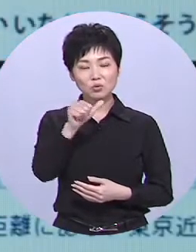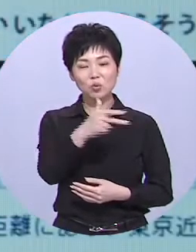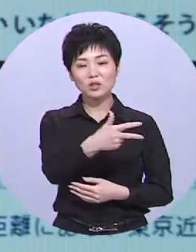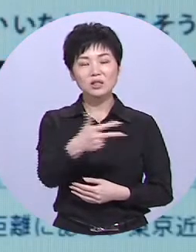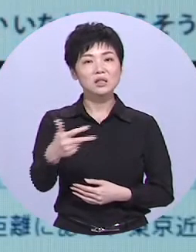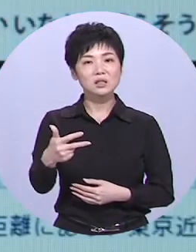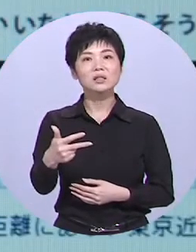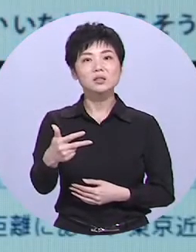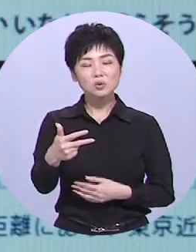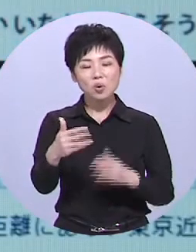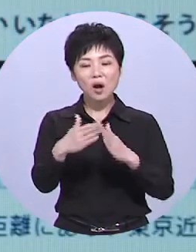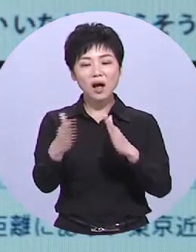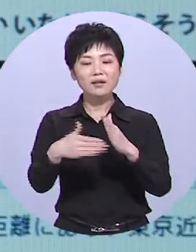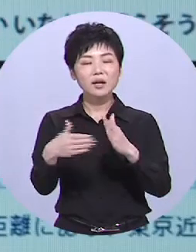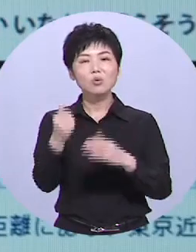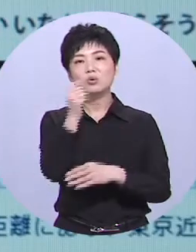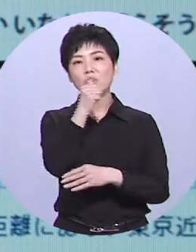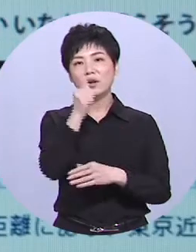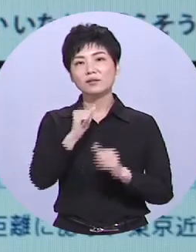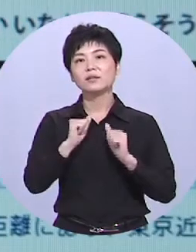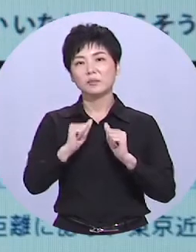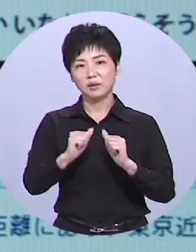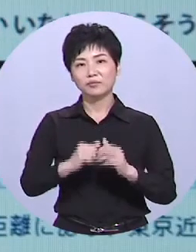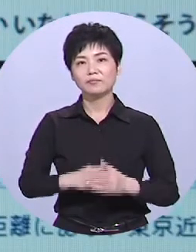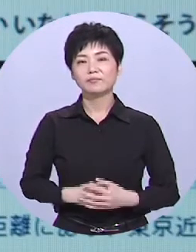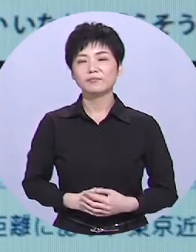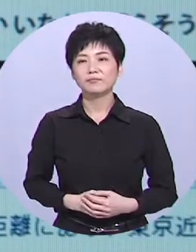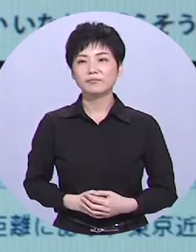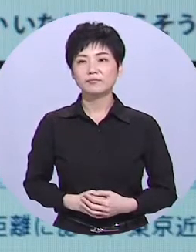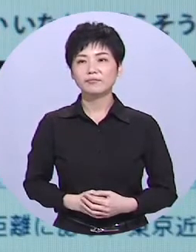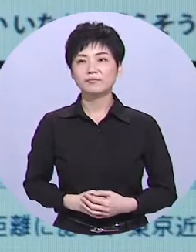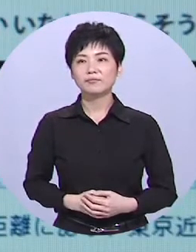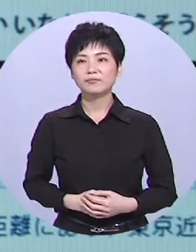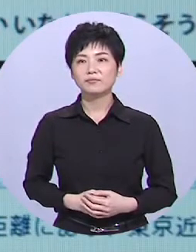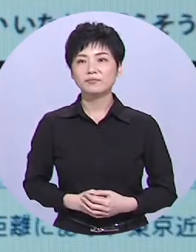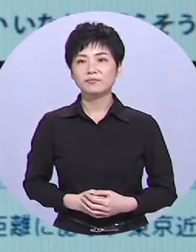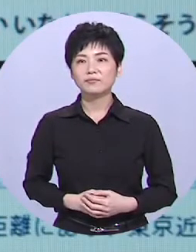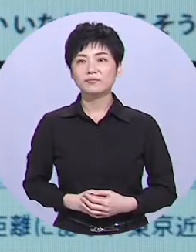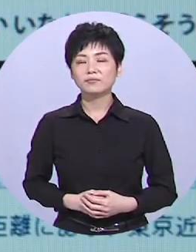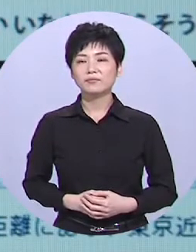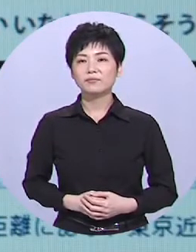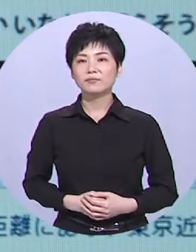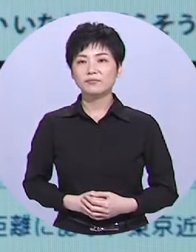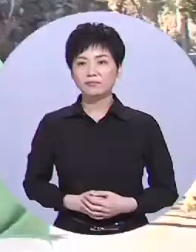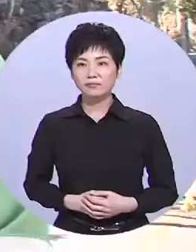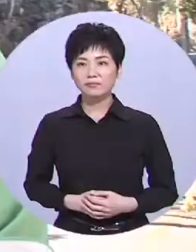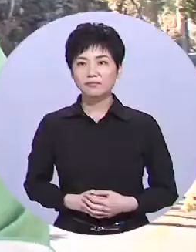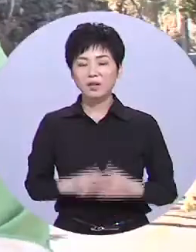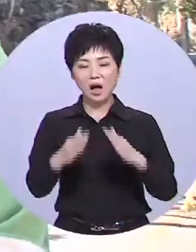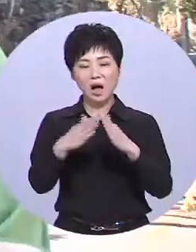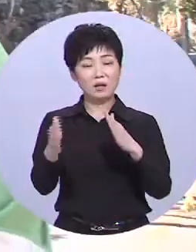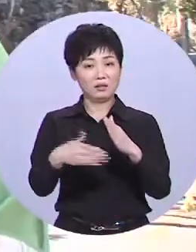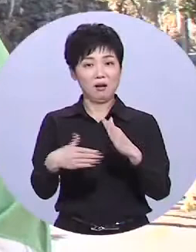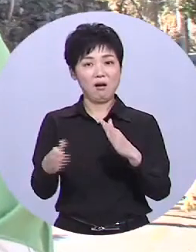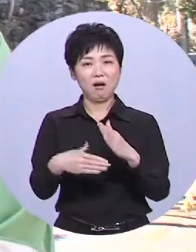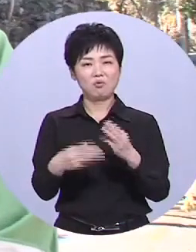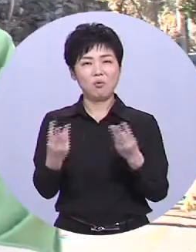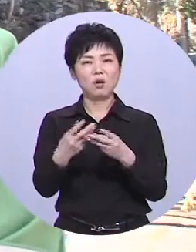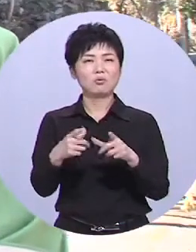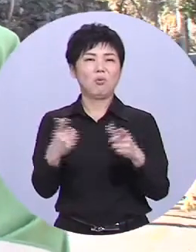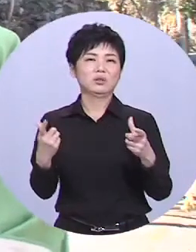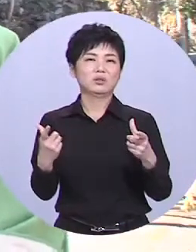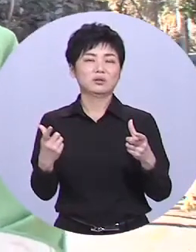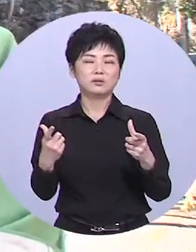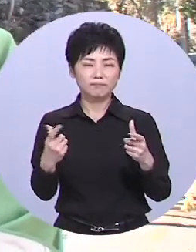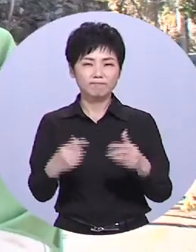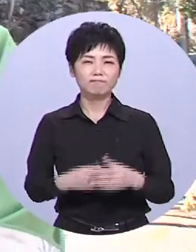や町の空き家を紹介している秩父空き家バンクがあります。 空き家っていうものはすごく多いんですね、この